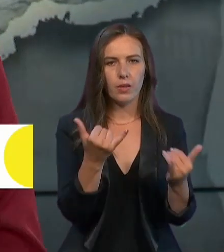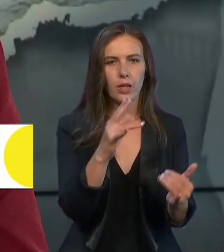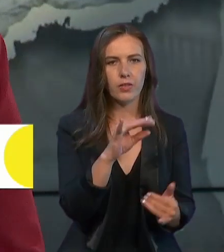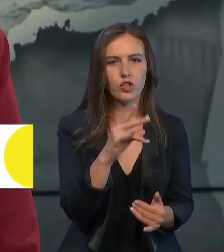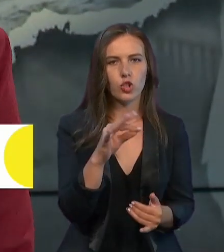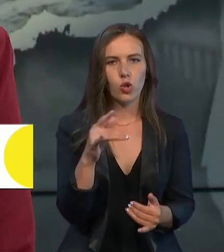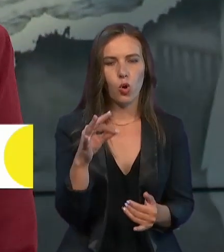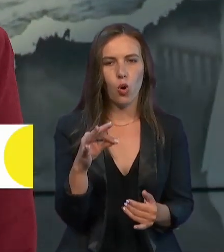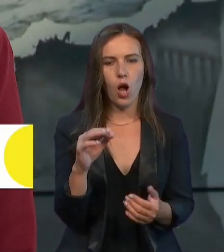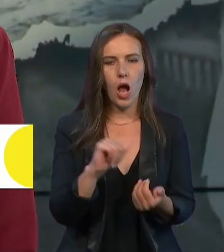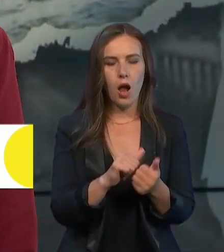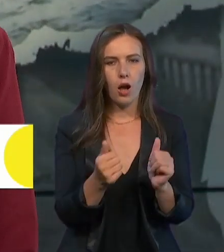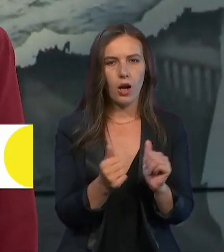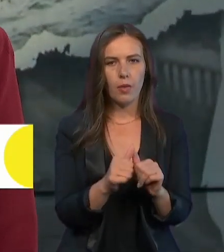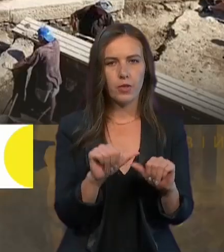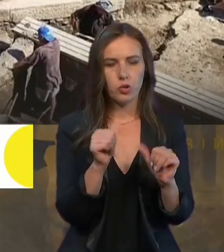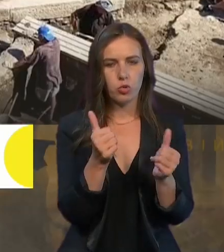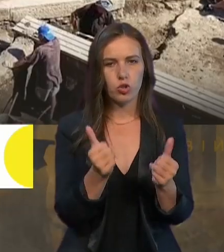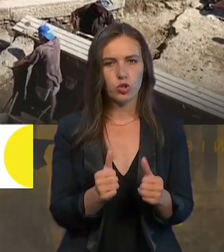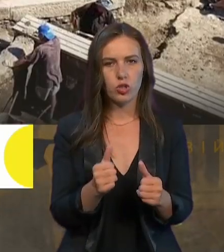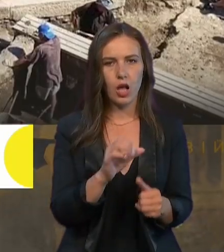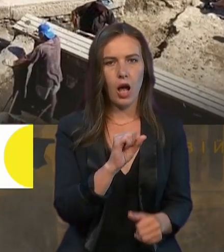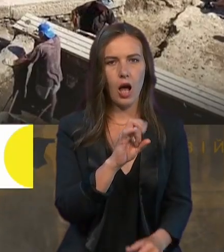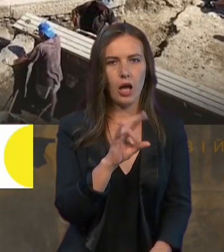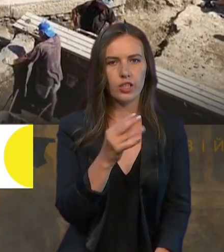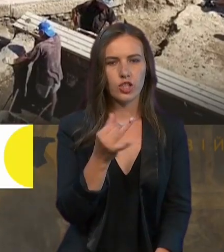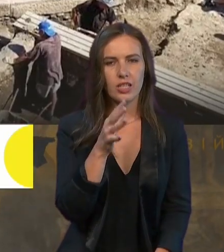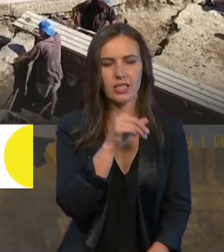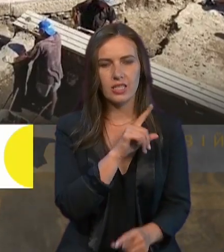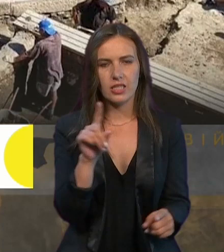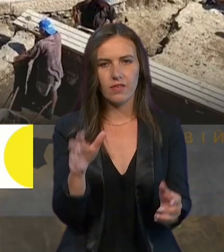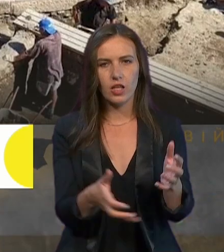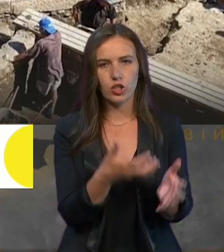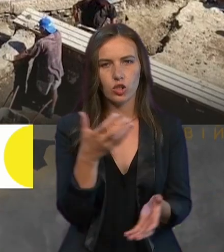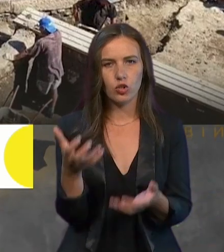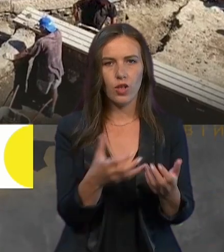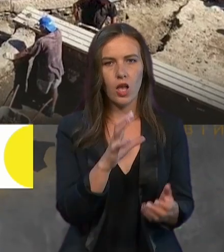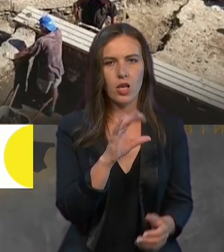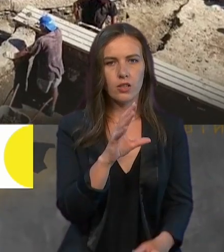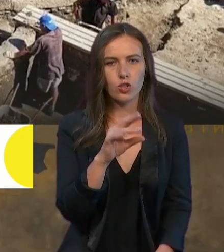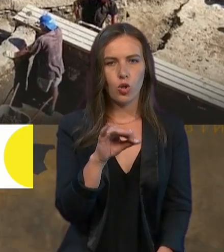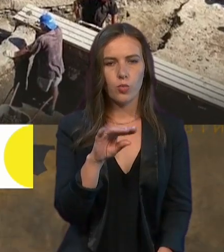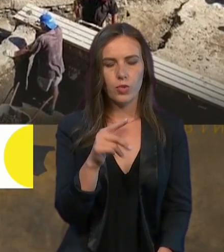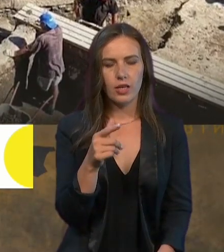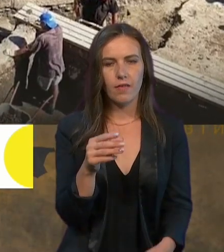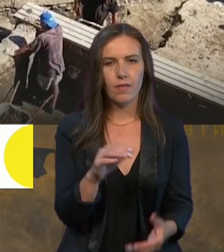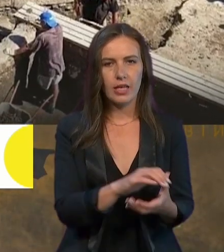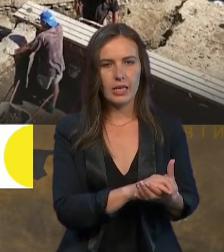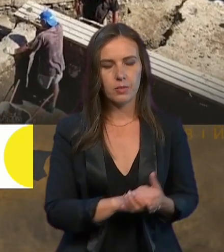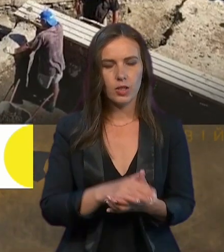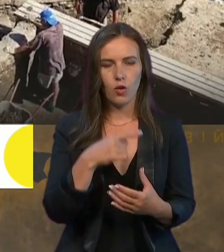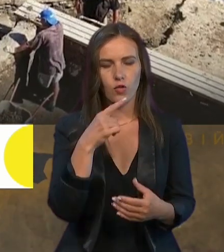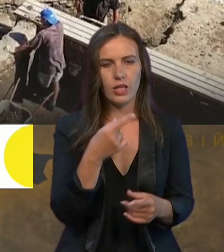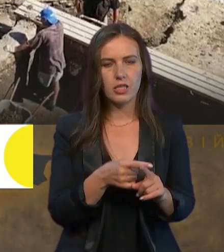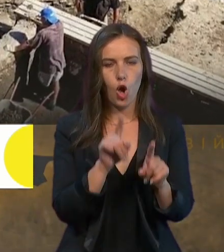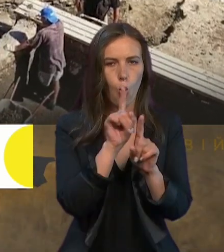Причорномор'я кам'яну конструкцію античних часів на розкопках у Севастополі. Також у спілці зазначають, що це